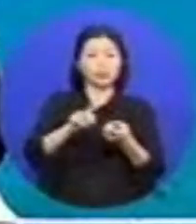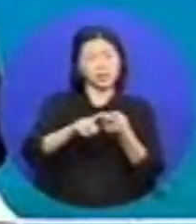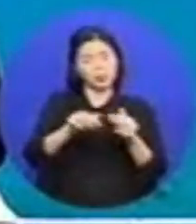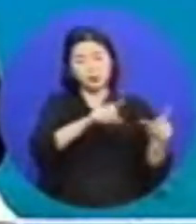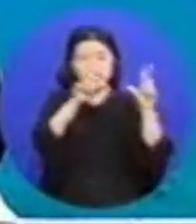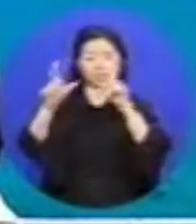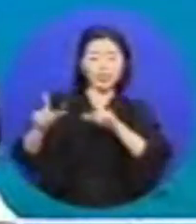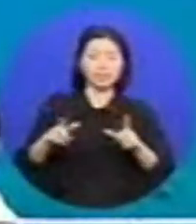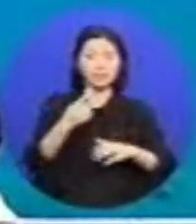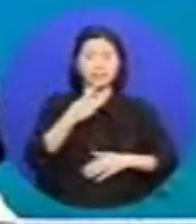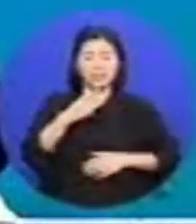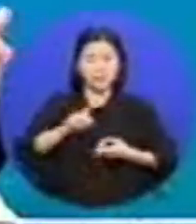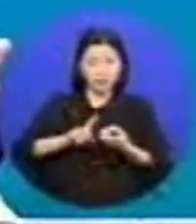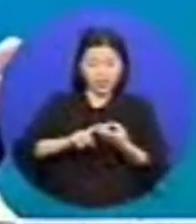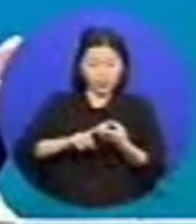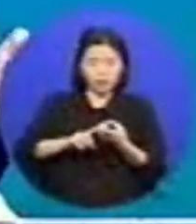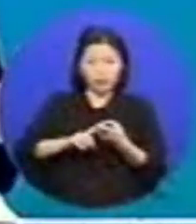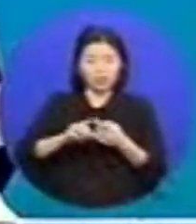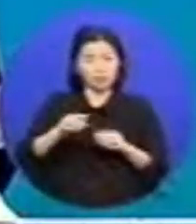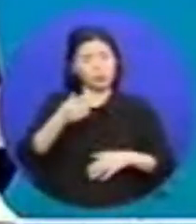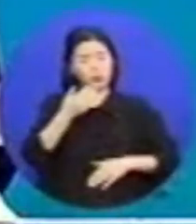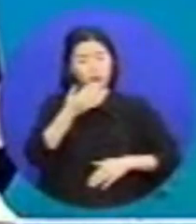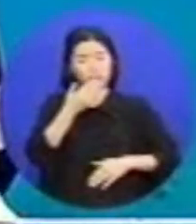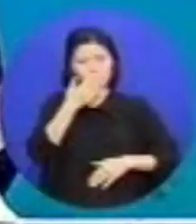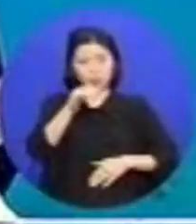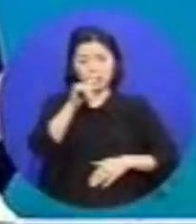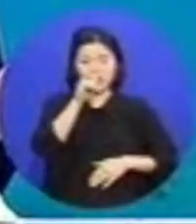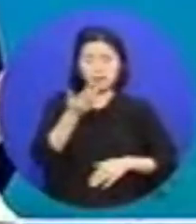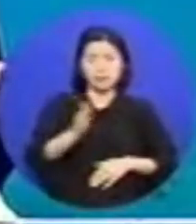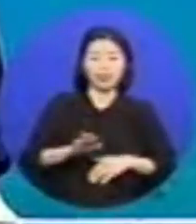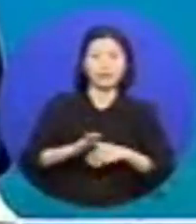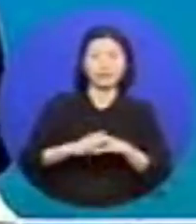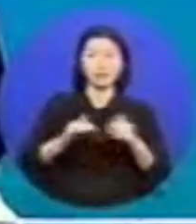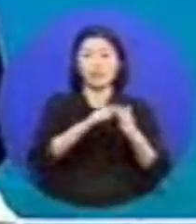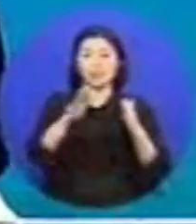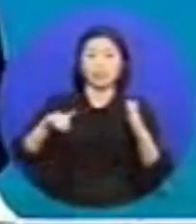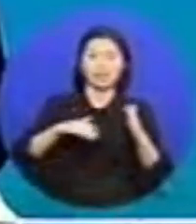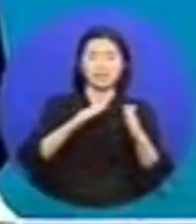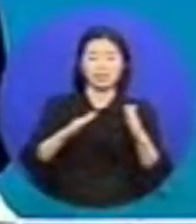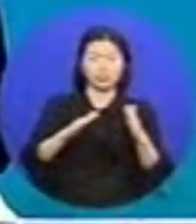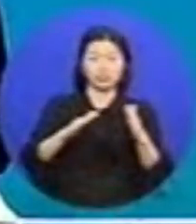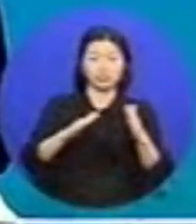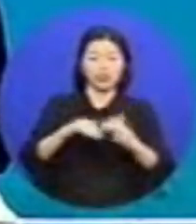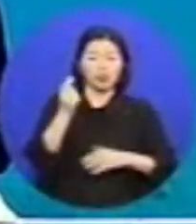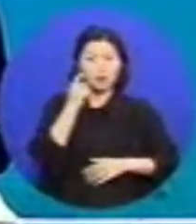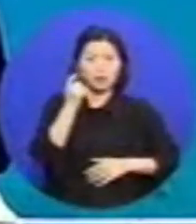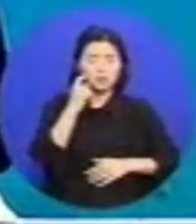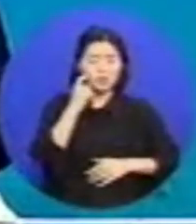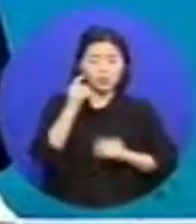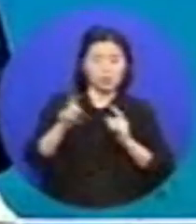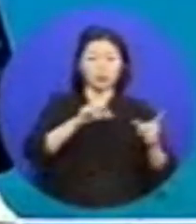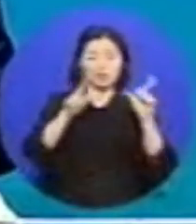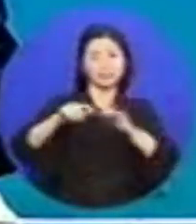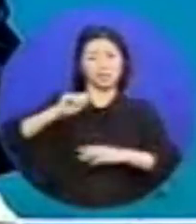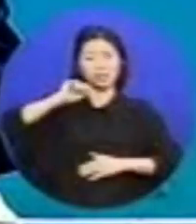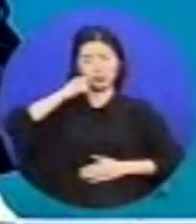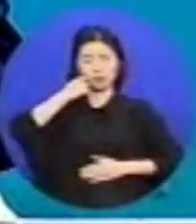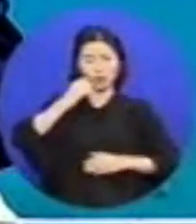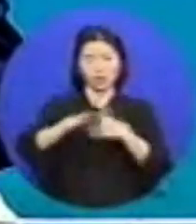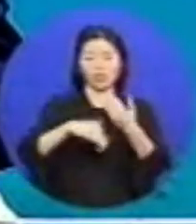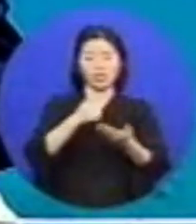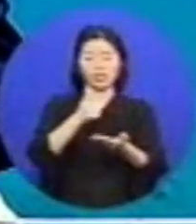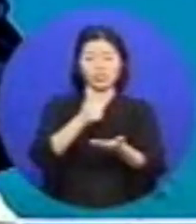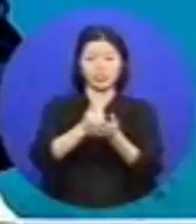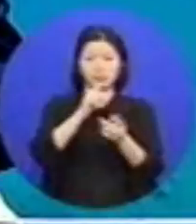돼요. 근데 가족을 도대체 어떻게 그렇게 척하고 넘길 수 있습니까? 하나님의 말씀대로 사는지